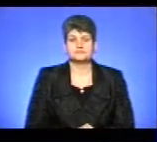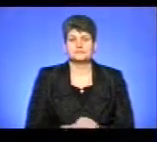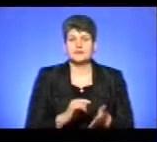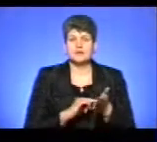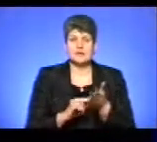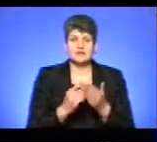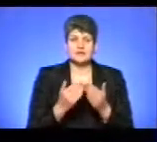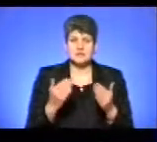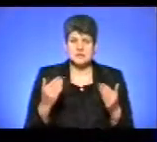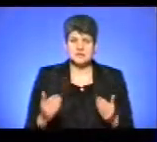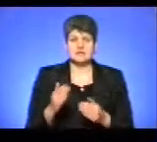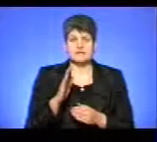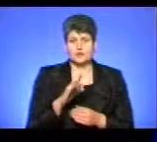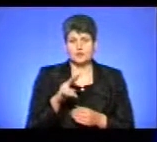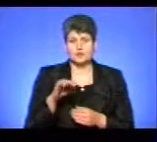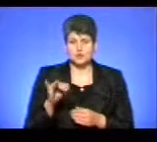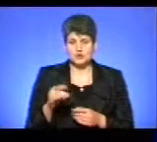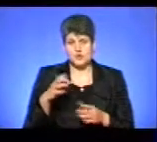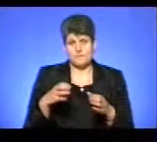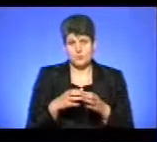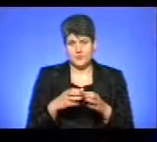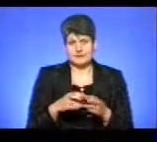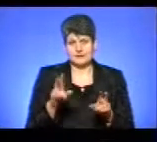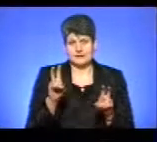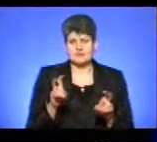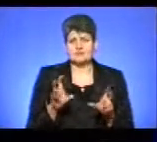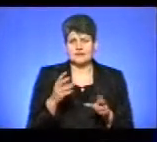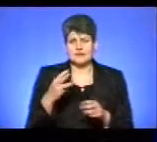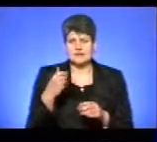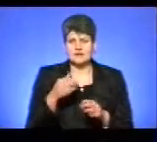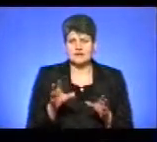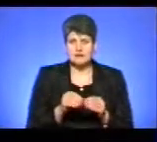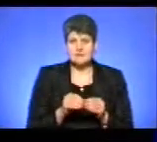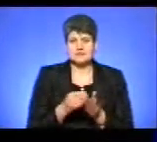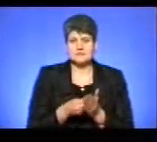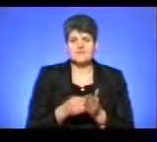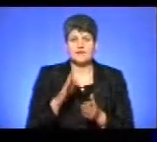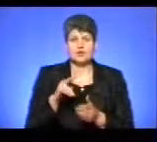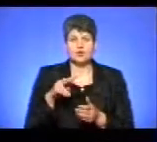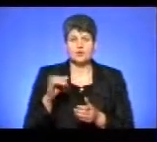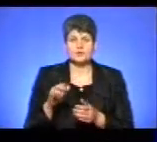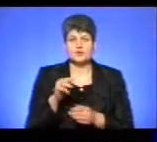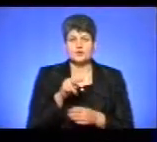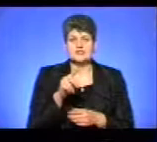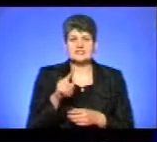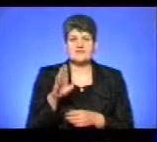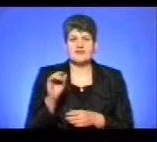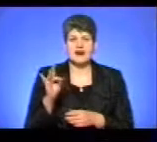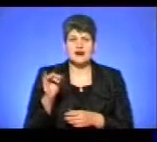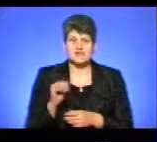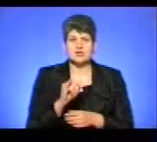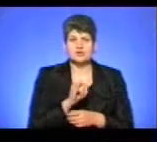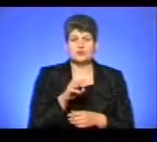Зазначу, на виставці «Віктор Лупійчук і побратим 30 років разом» свої роботи представили Віктор Лупійчук, Петро Зварич, Ігор Турчин,